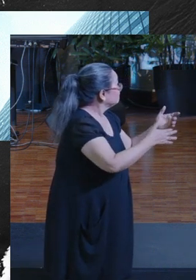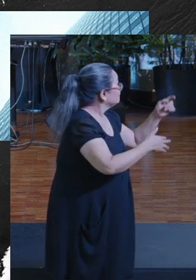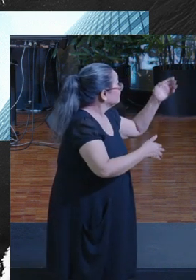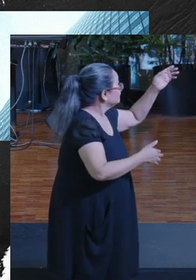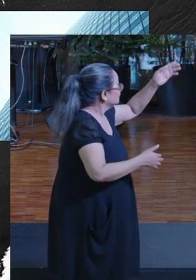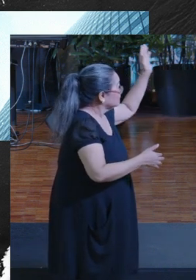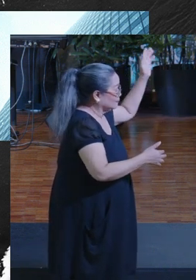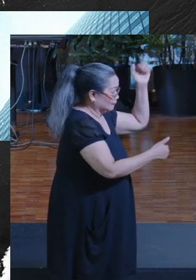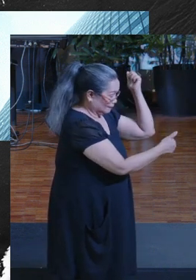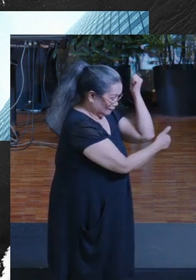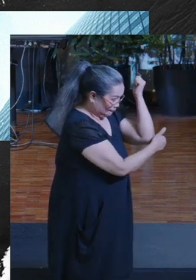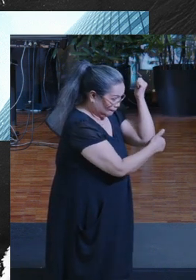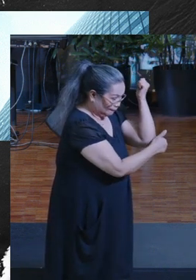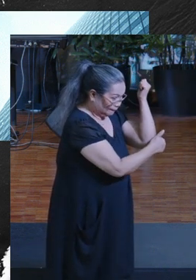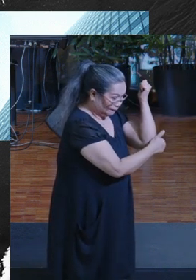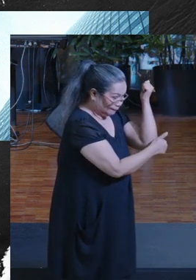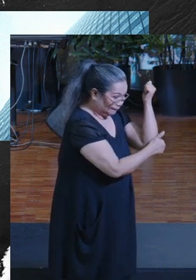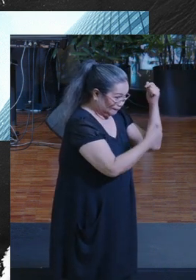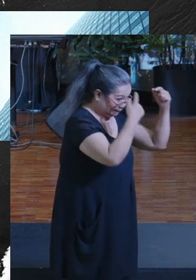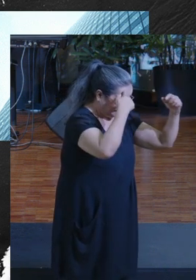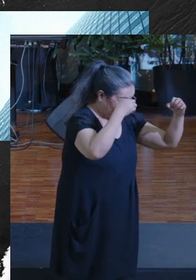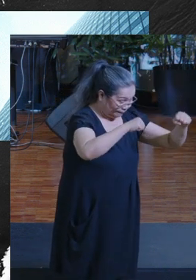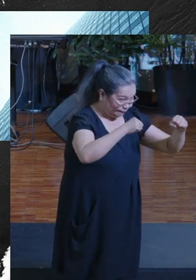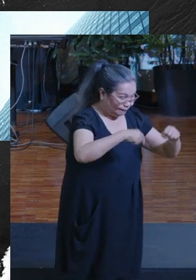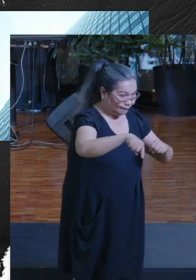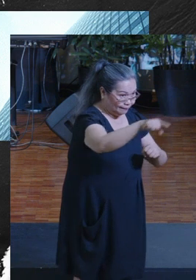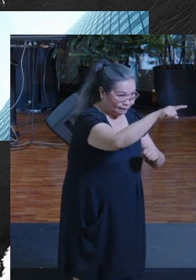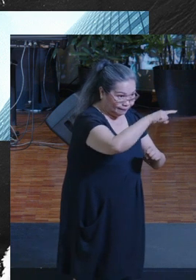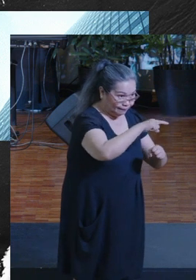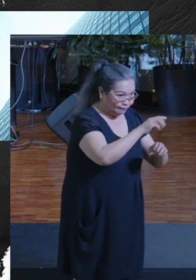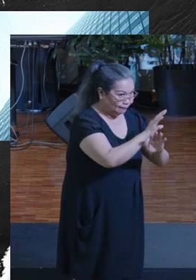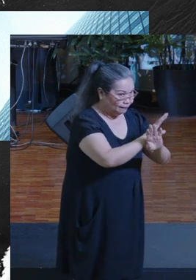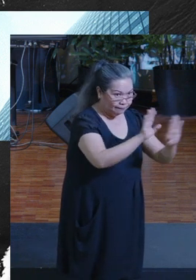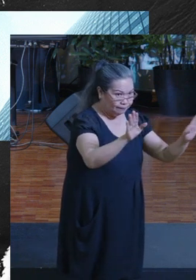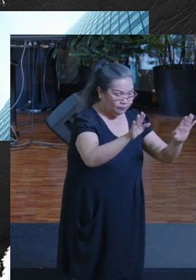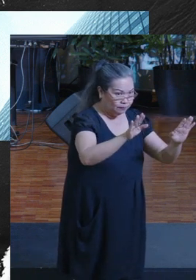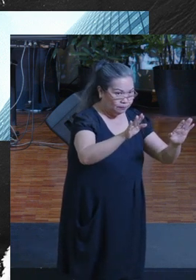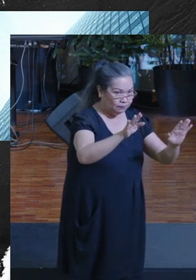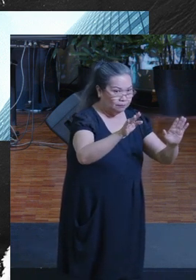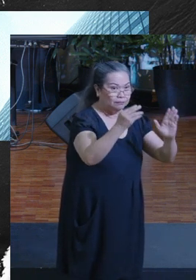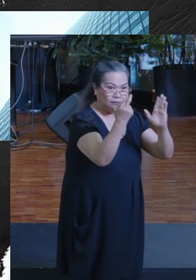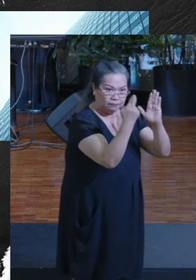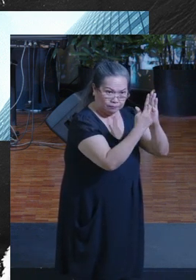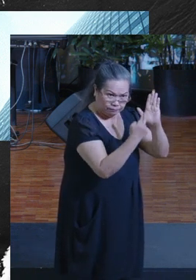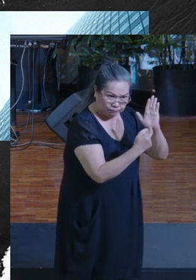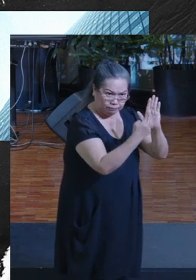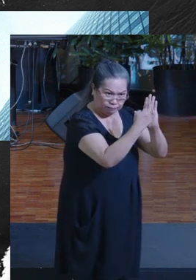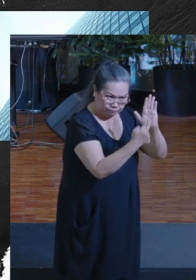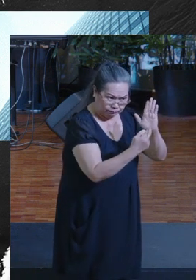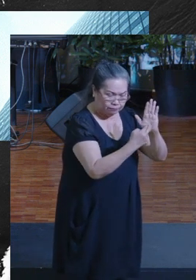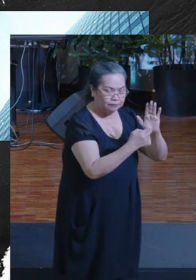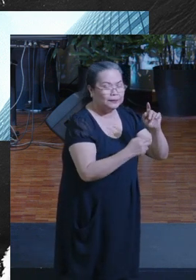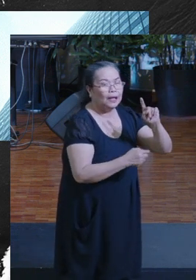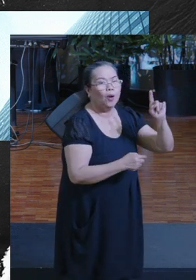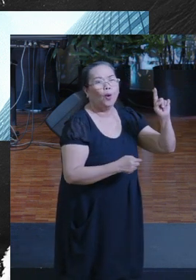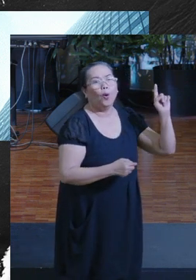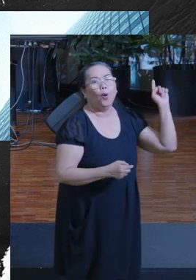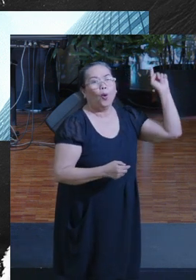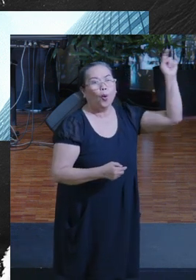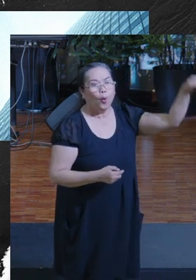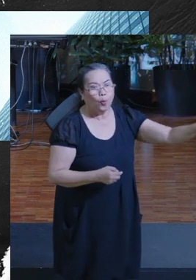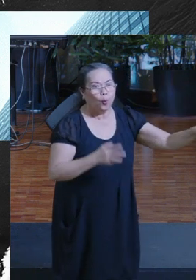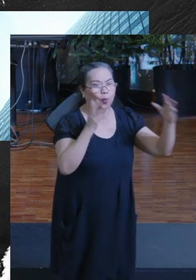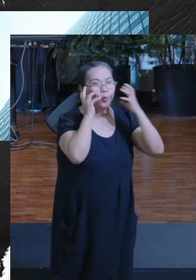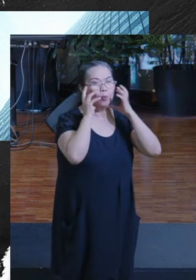unconditional. Unconditional. Papaliwanag ko mamaya kung bakit naging unconditional yan. Yung Mosaic covenant,